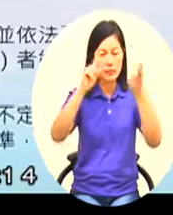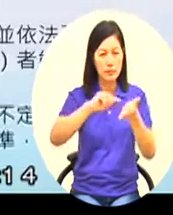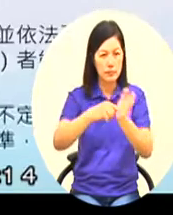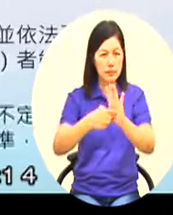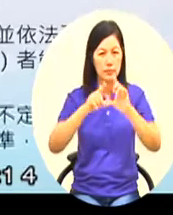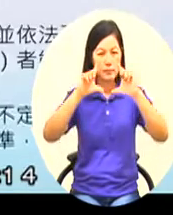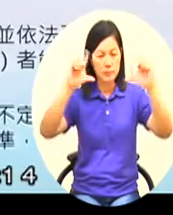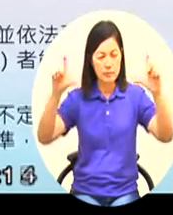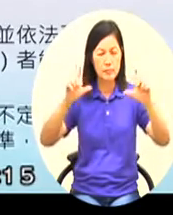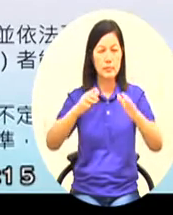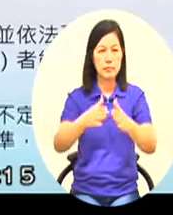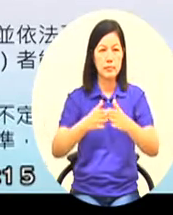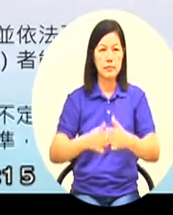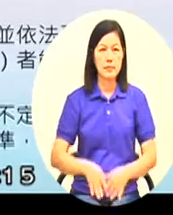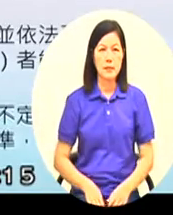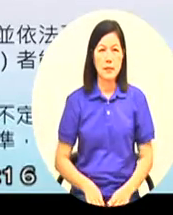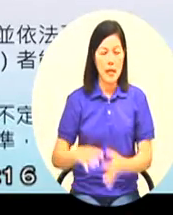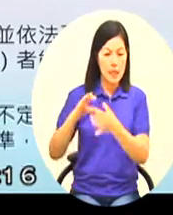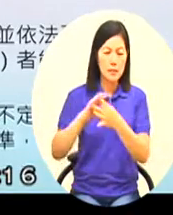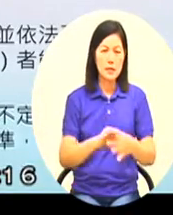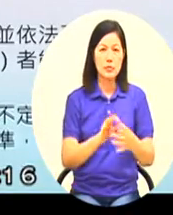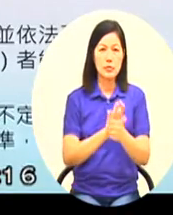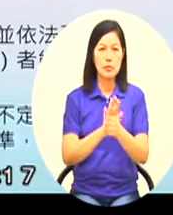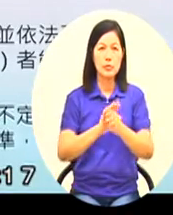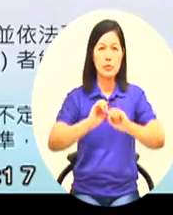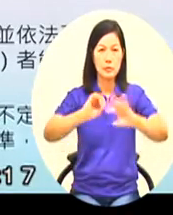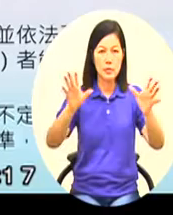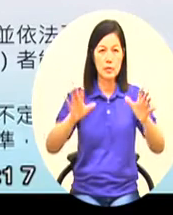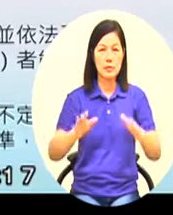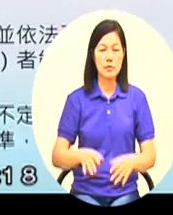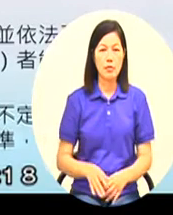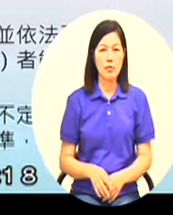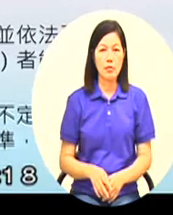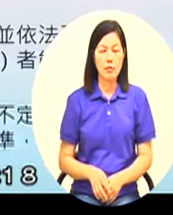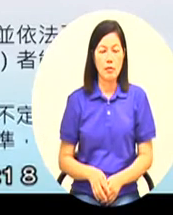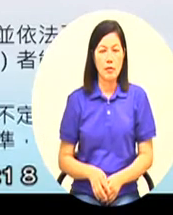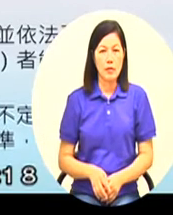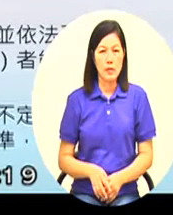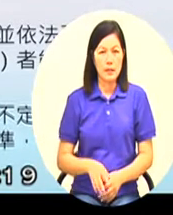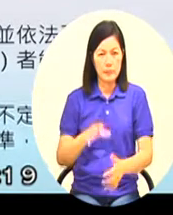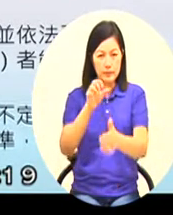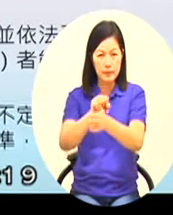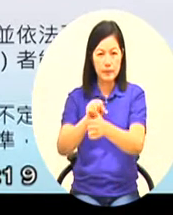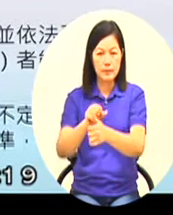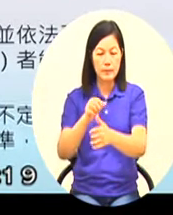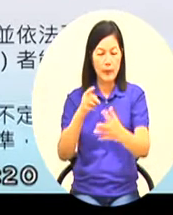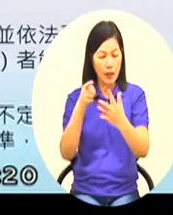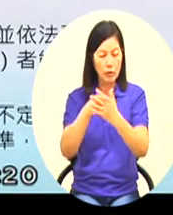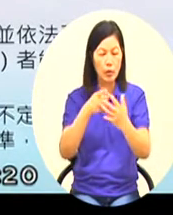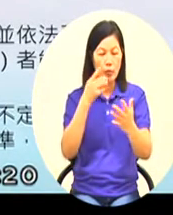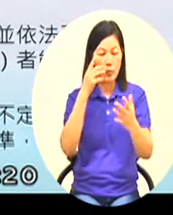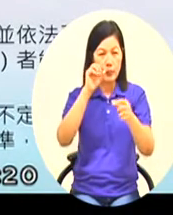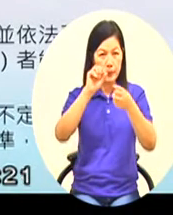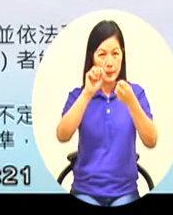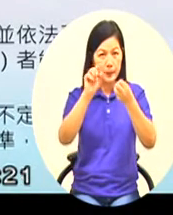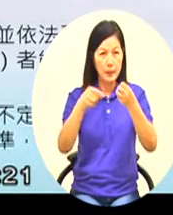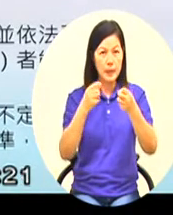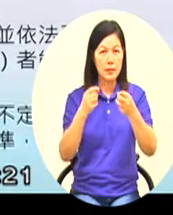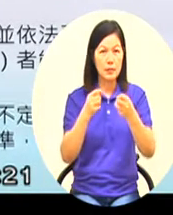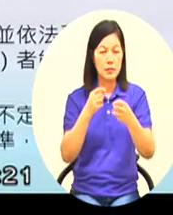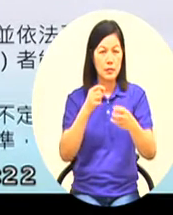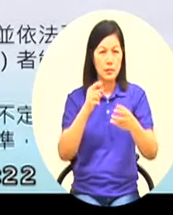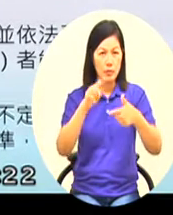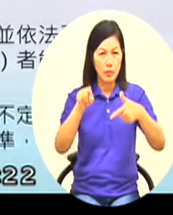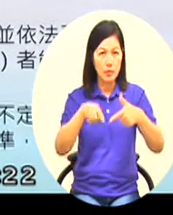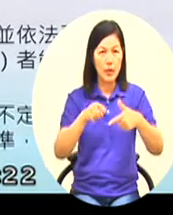分，我们持续来推动有关于检举资讯系统的透明化，那来公告相关